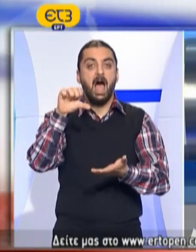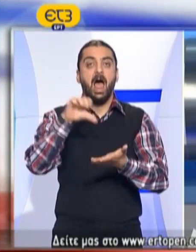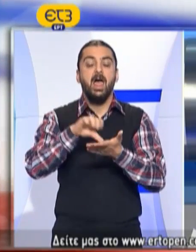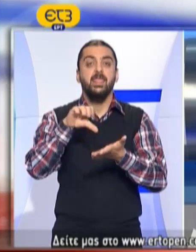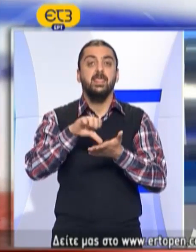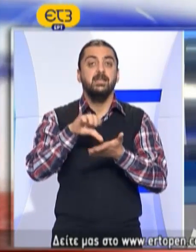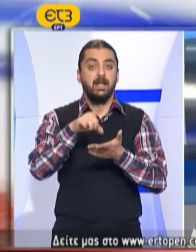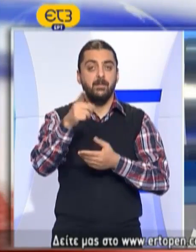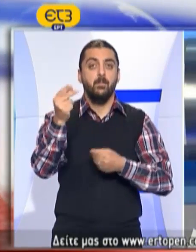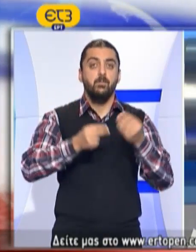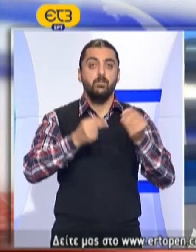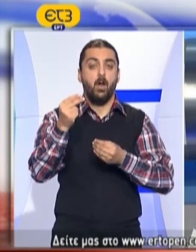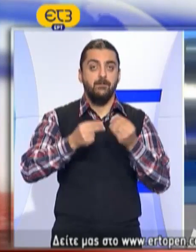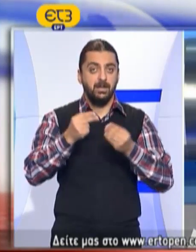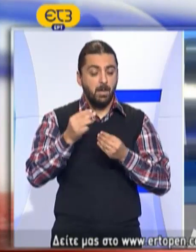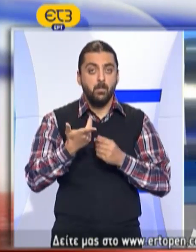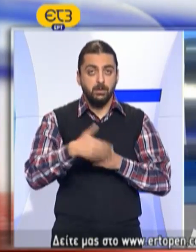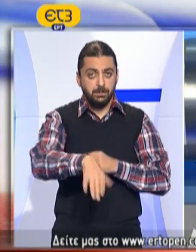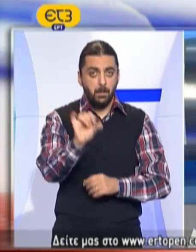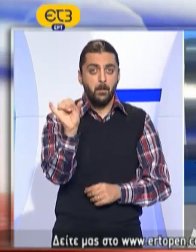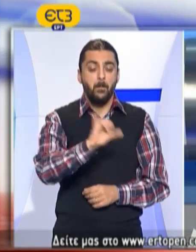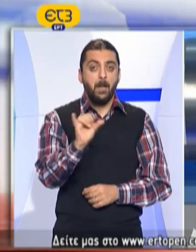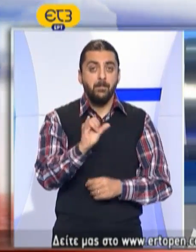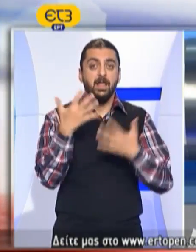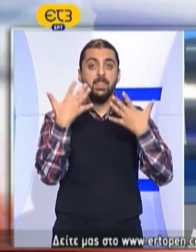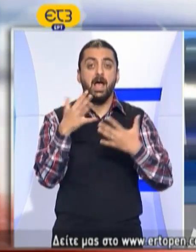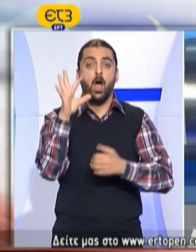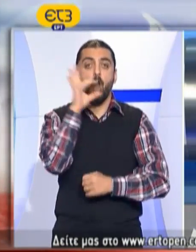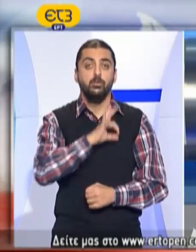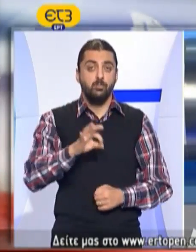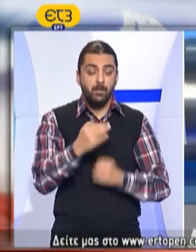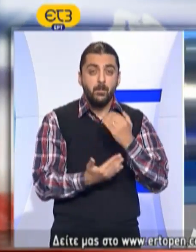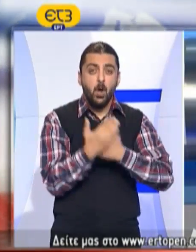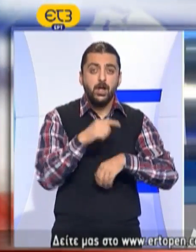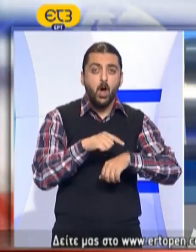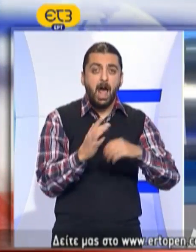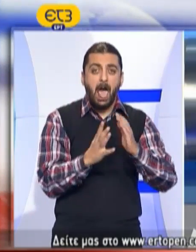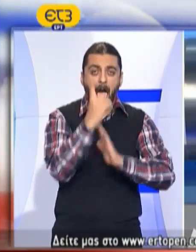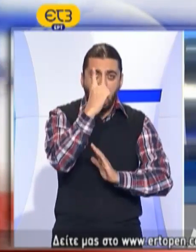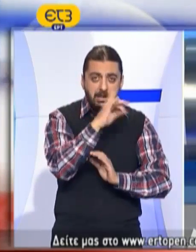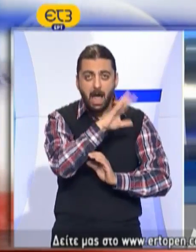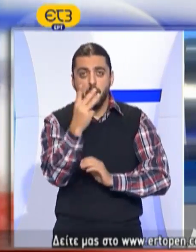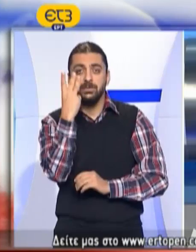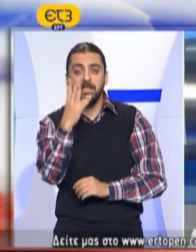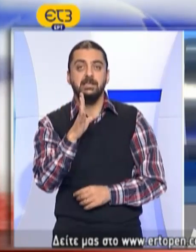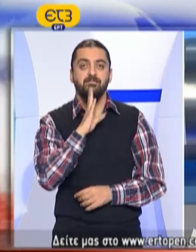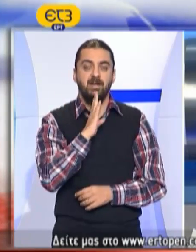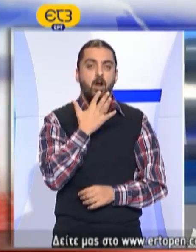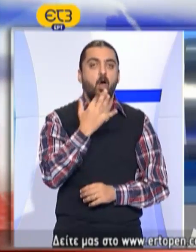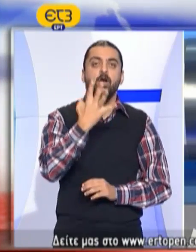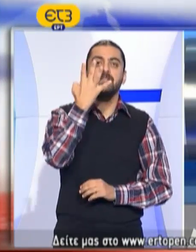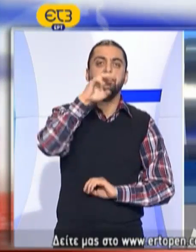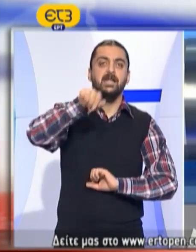το επιβατικό κοινό την ερχόμενη Πέμπτη, 10 Οκτωβρίου, από τις 11 έως τις 3 το μεσημέρι, λόγω τετράωρης